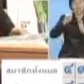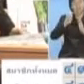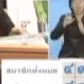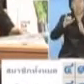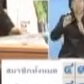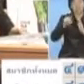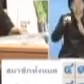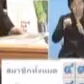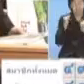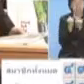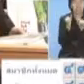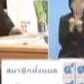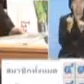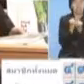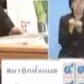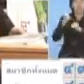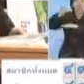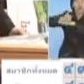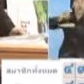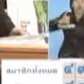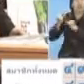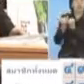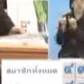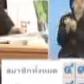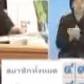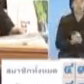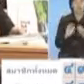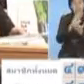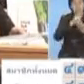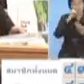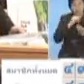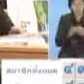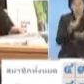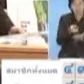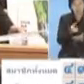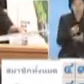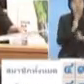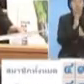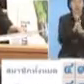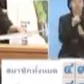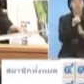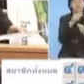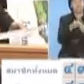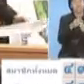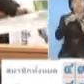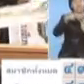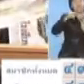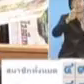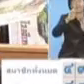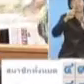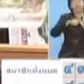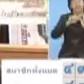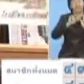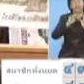ใกล้ชิดนายใหญ่นายใหญ่เคยพูดไว้ว่าในประเทศเราถ้าต่างชาติจะซื้อให้ติดต่อกับเสี่ยเปียงคนเดียวผมก็ตั้ง